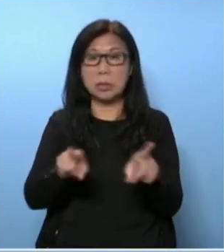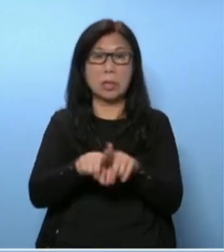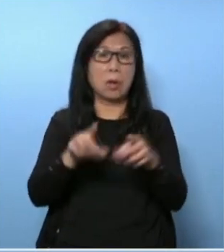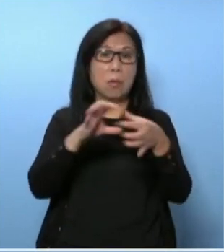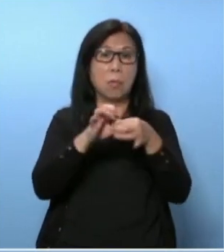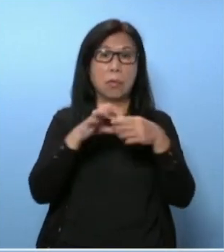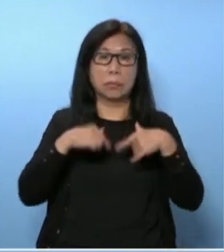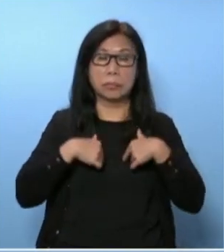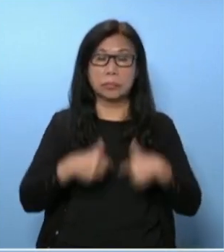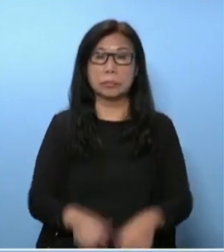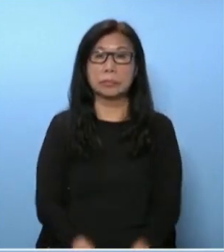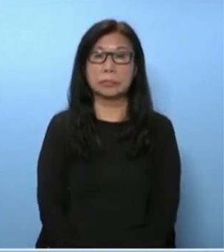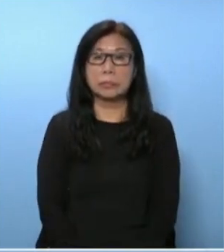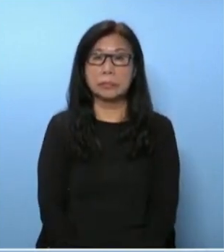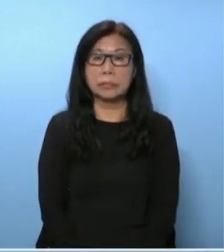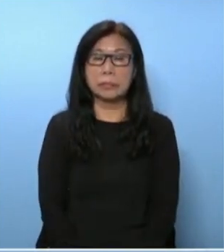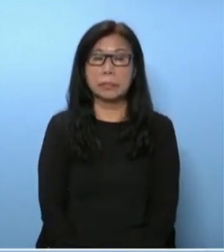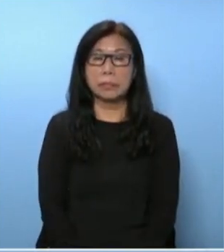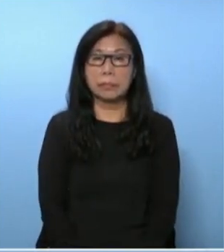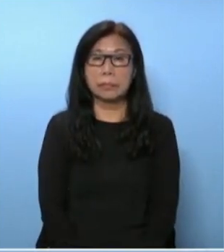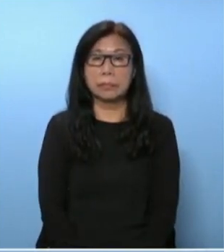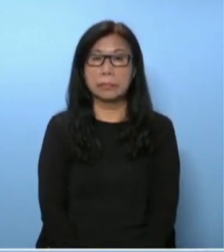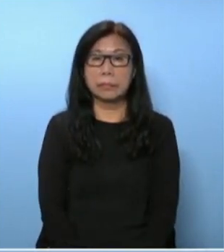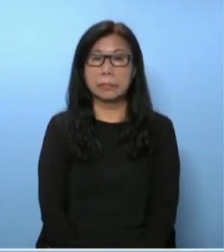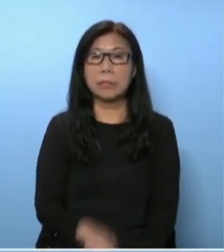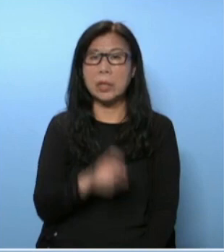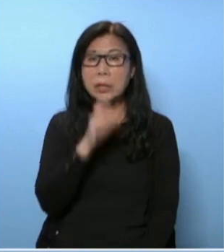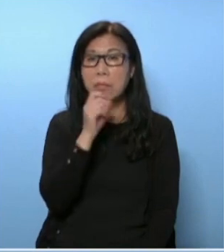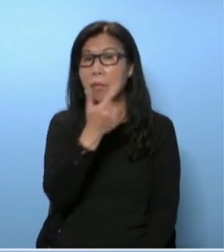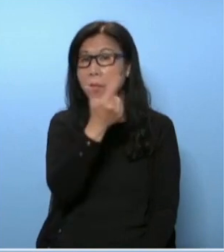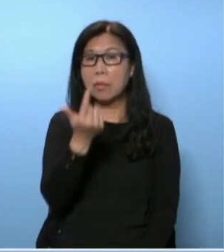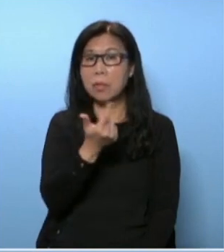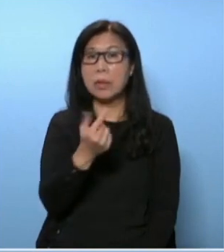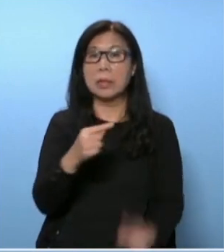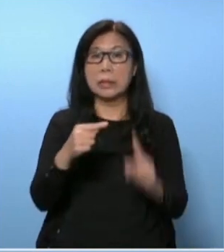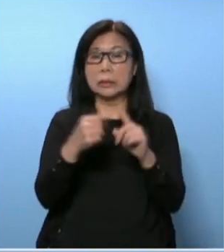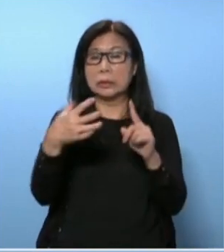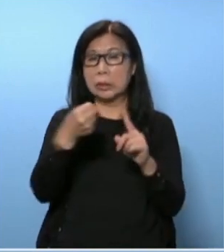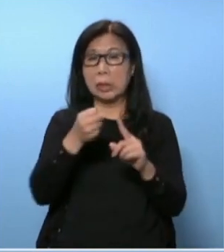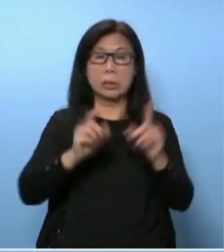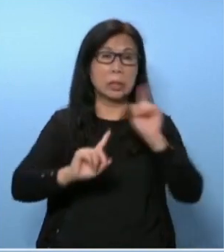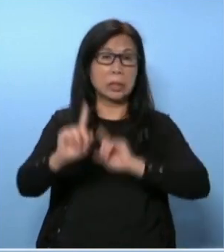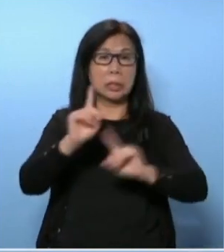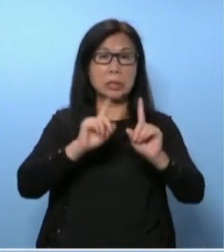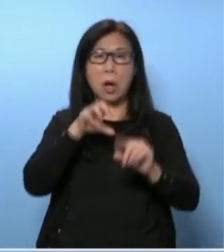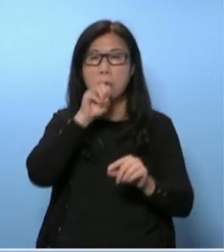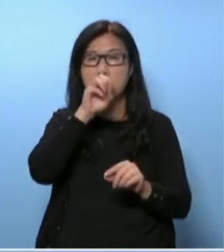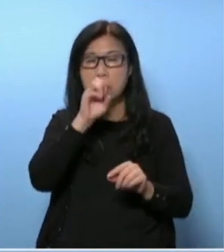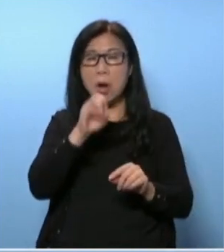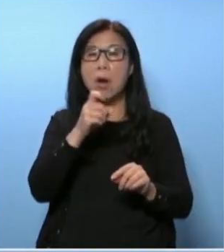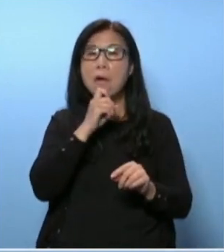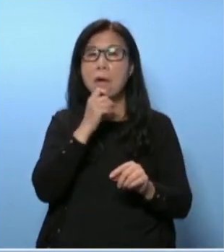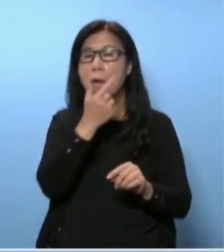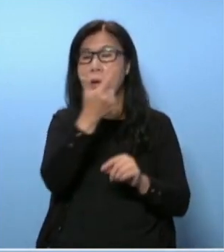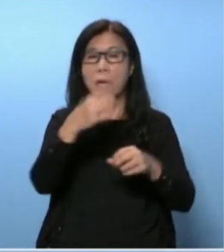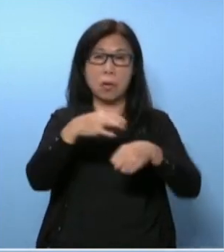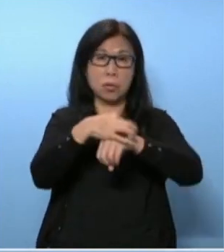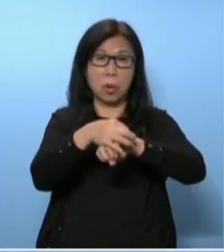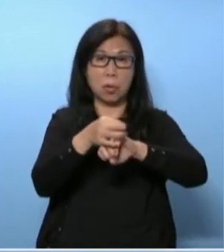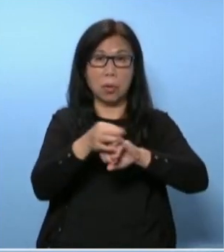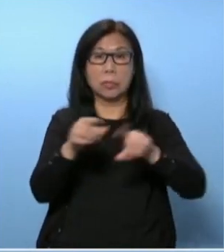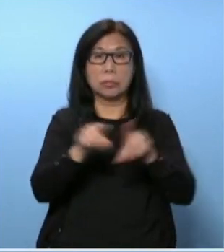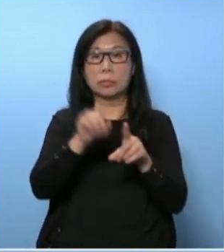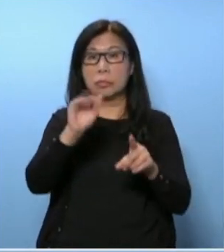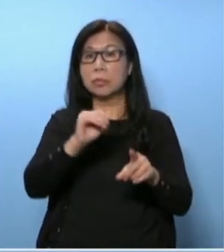睇到咧，其實就係有唔少咧將人權自由掛喺口邊嘅國家咧，其實佢